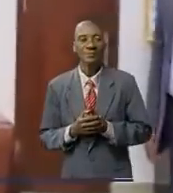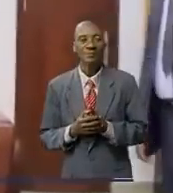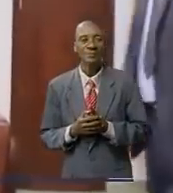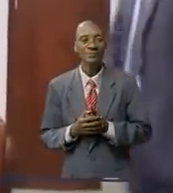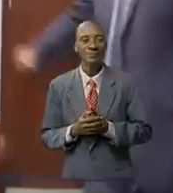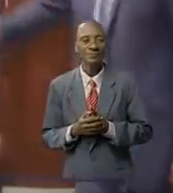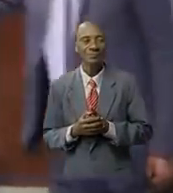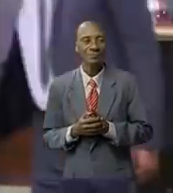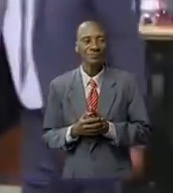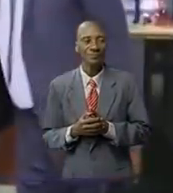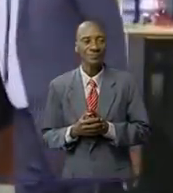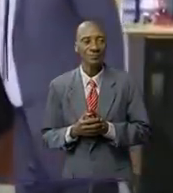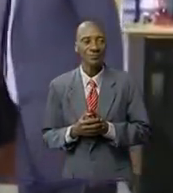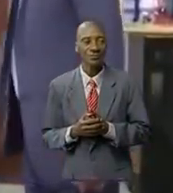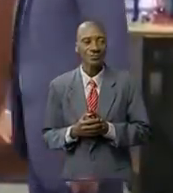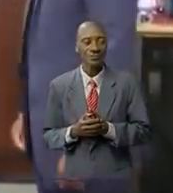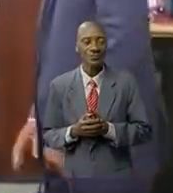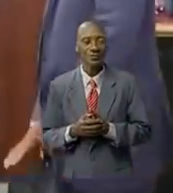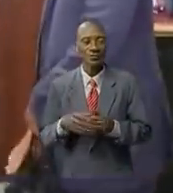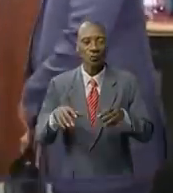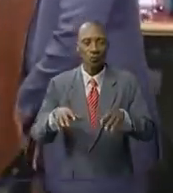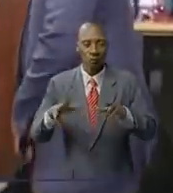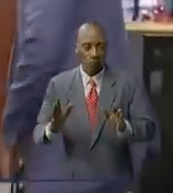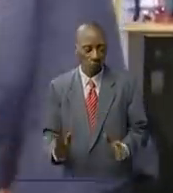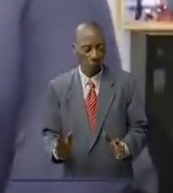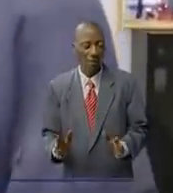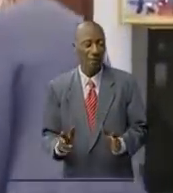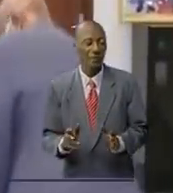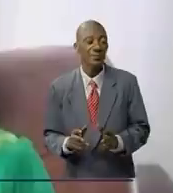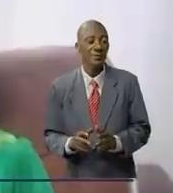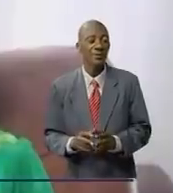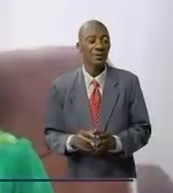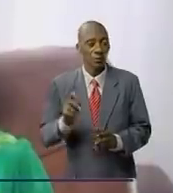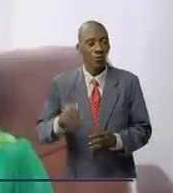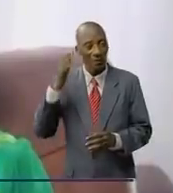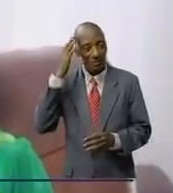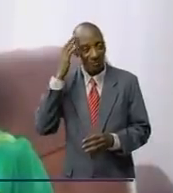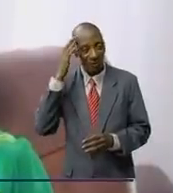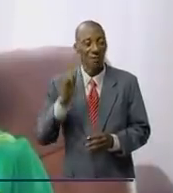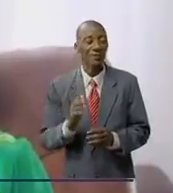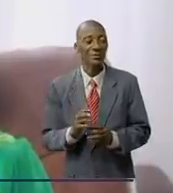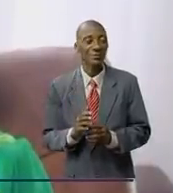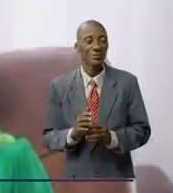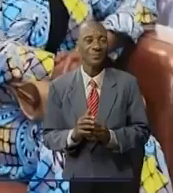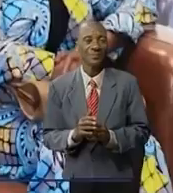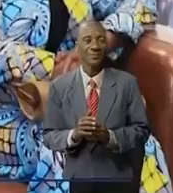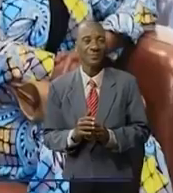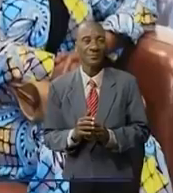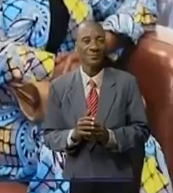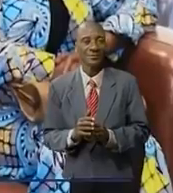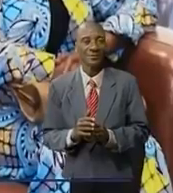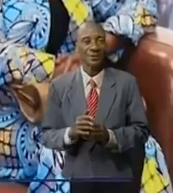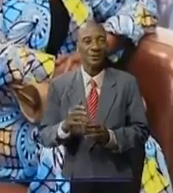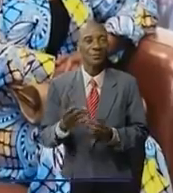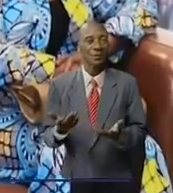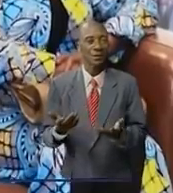Les Congolais qui ont choisi les pays de l'Occident comme seconde patrie bénéficient de largesse de ces pays hôtes. À leur tour, ces originaires